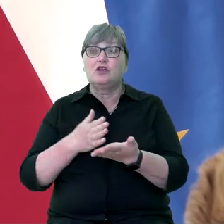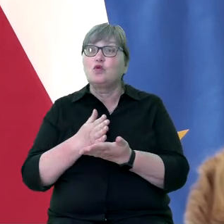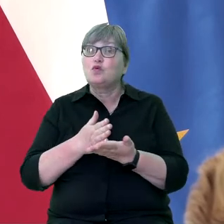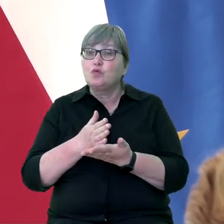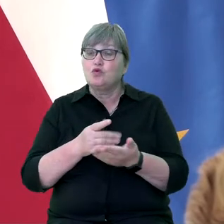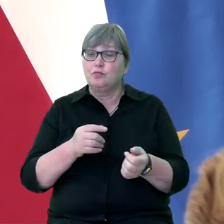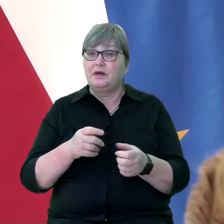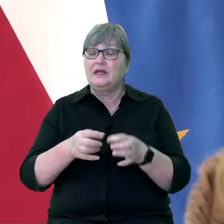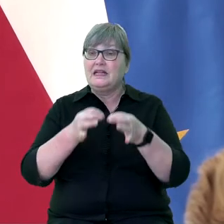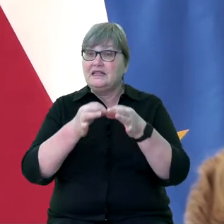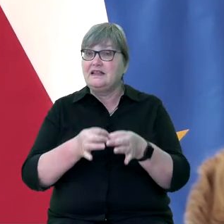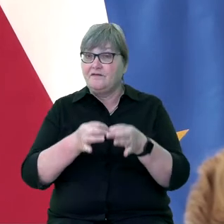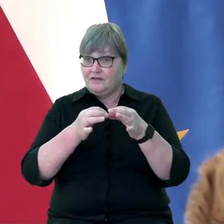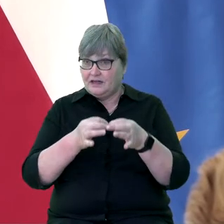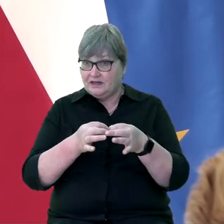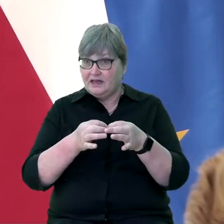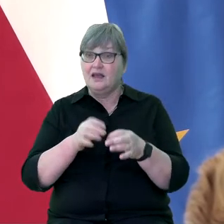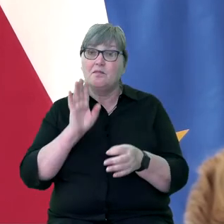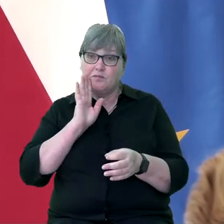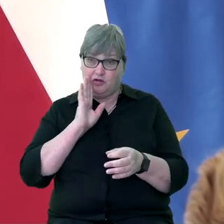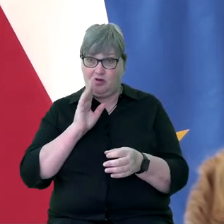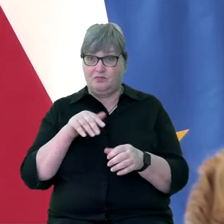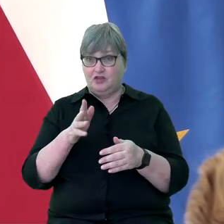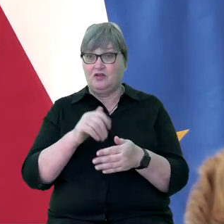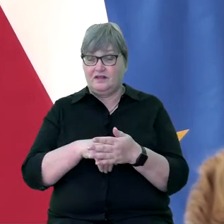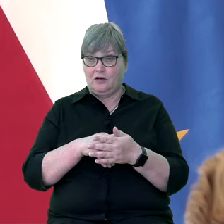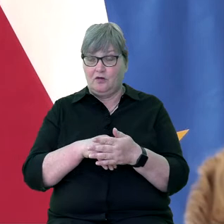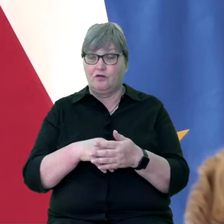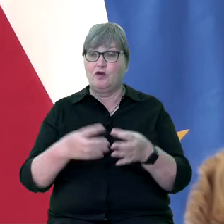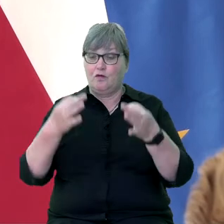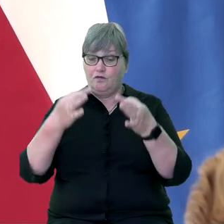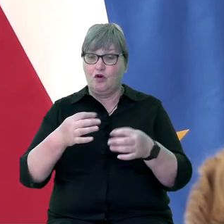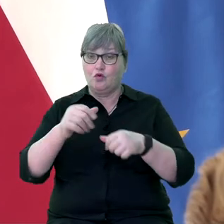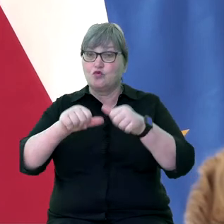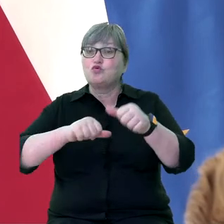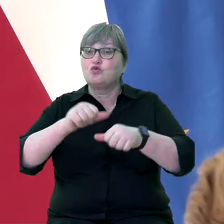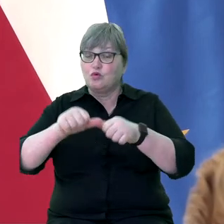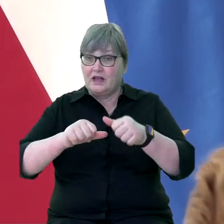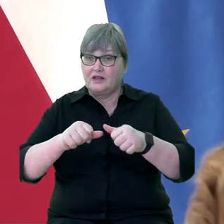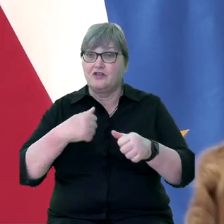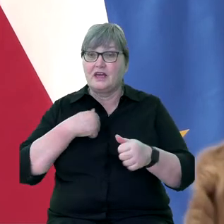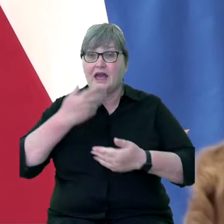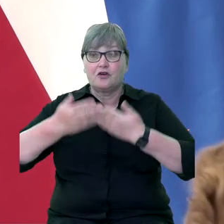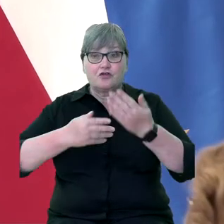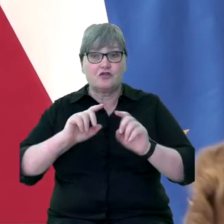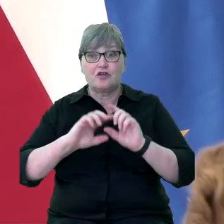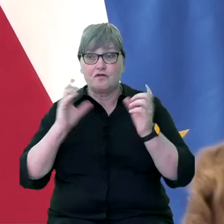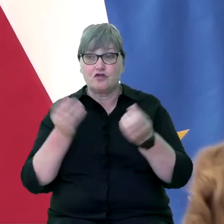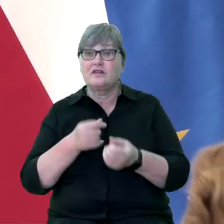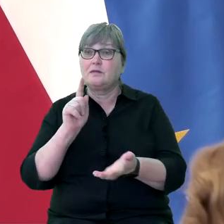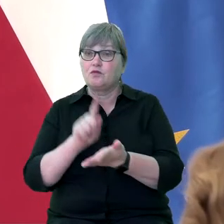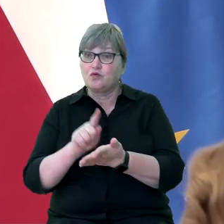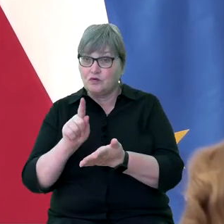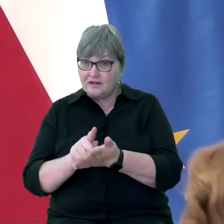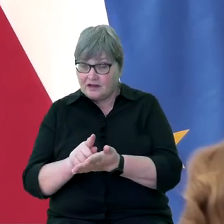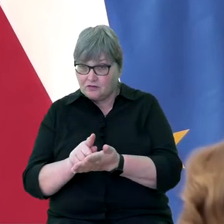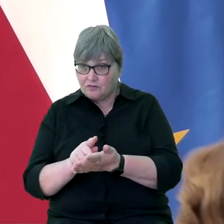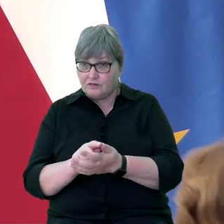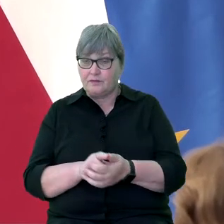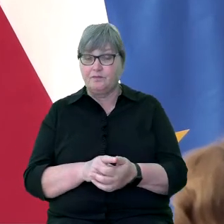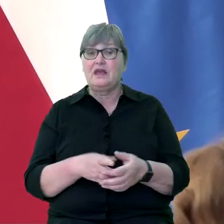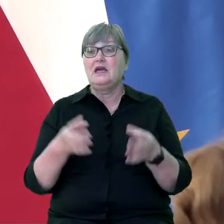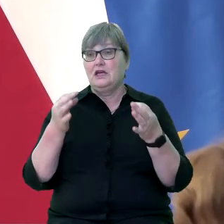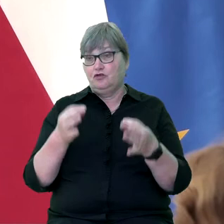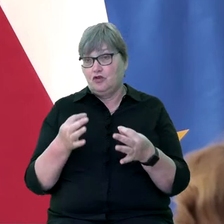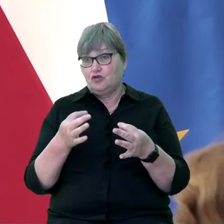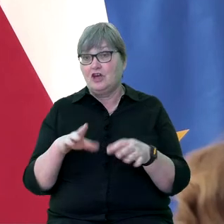stulecia wszystkim państwu życzę wielu sukcesów w odpowiedzialnej służbie dla Polski i jej obywateli. A dzisiejsza